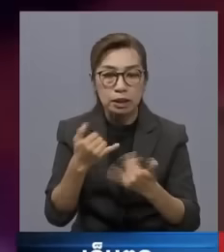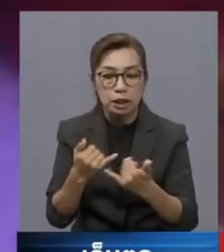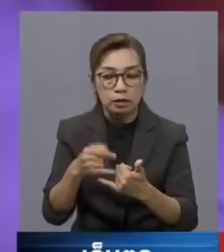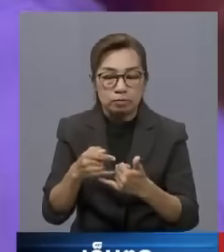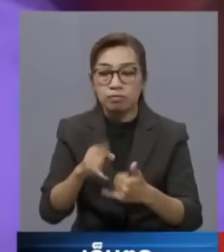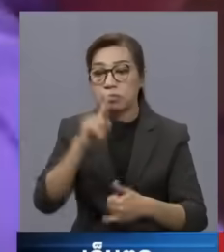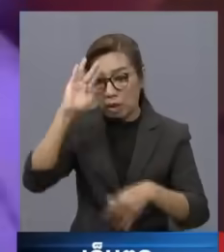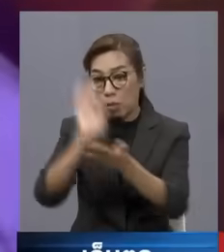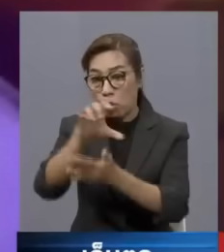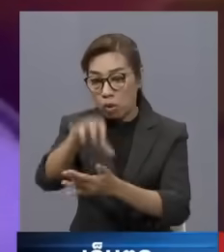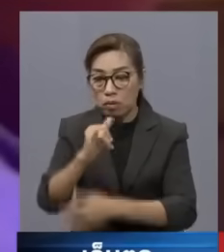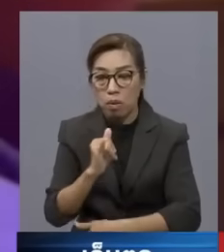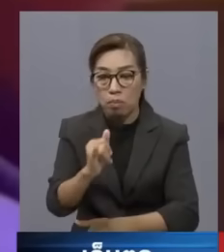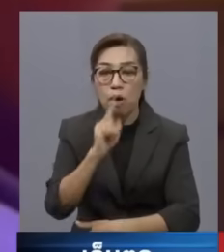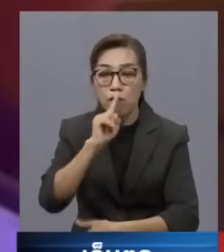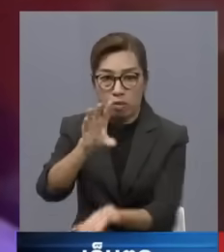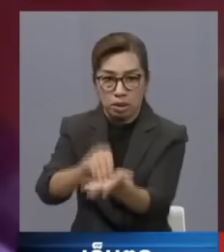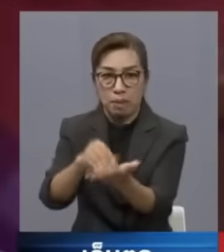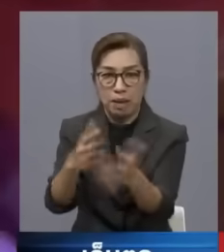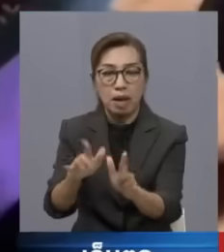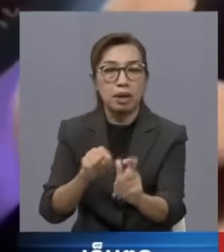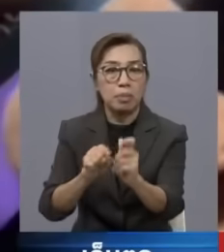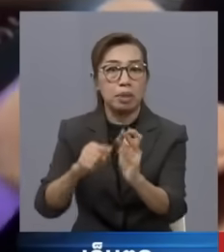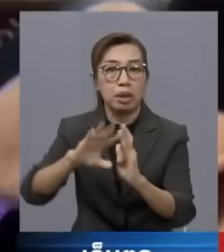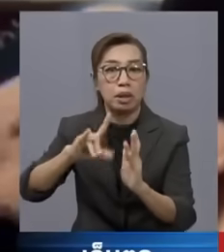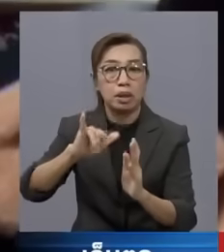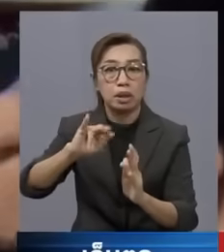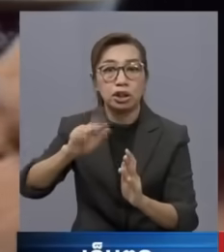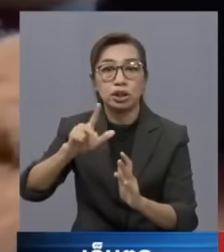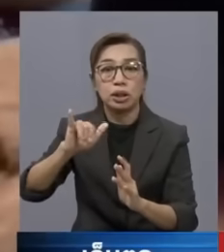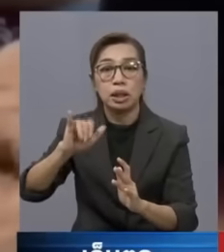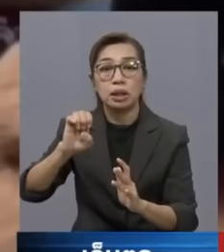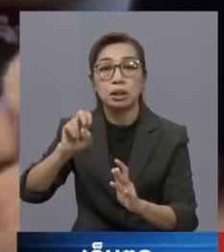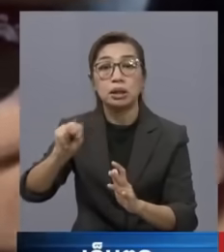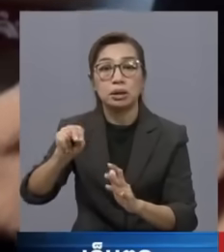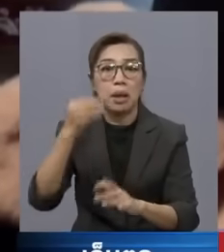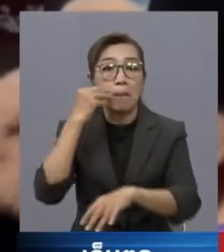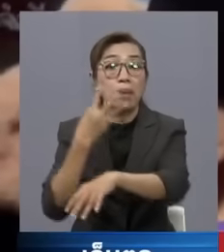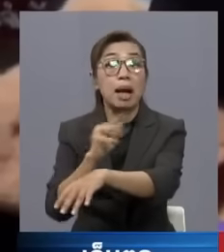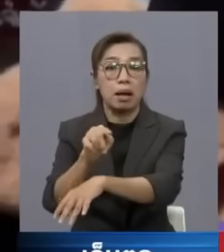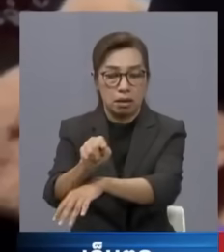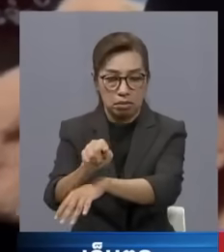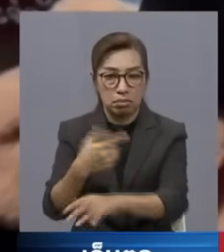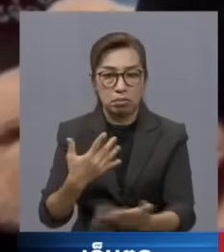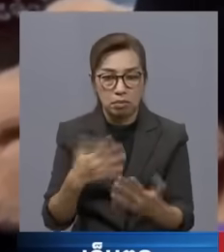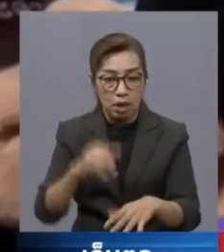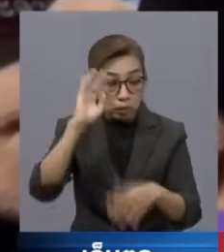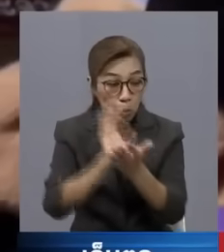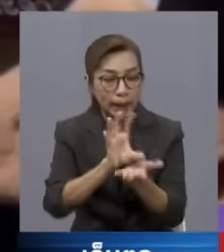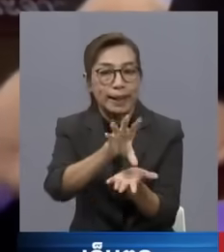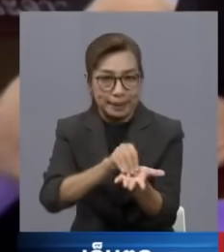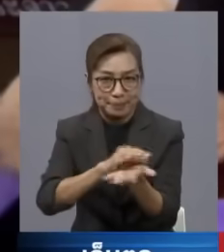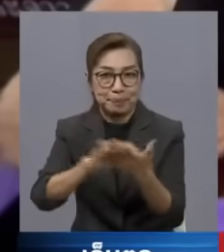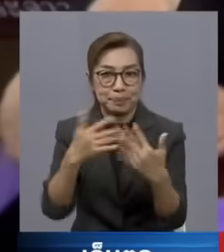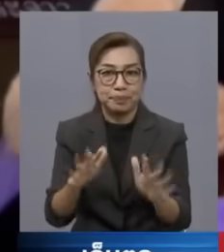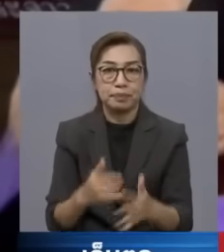ประจำวันเอาไว้ที่สภเชียงยืนเรียบร้อยแล้วนะครับที่มหาสารคามก็เป็นคำชี้แจงของเธอนะครับตำรวจก็รับเรื่องเอาไว้แล้ว